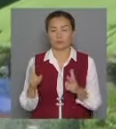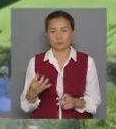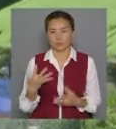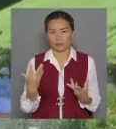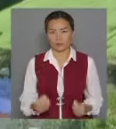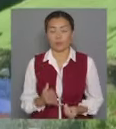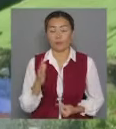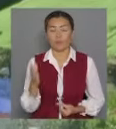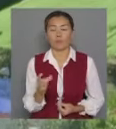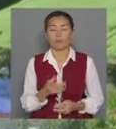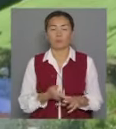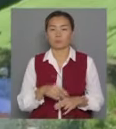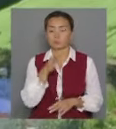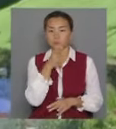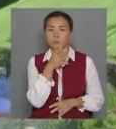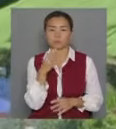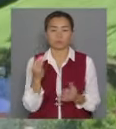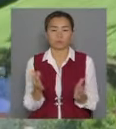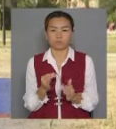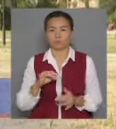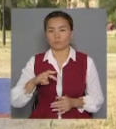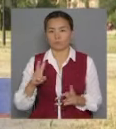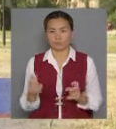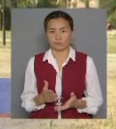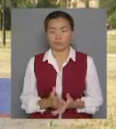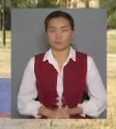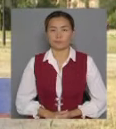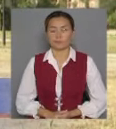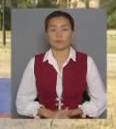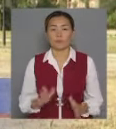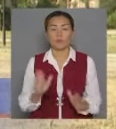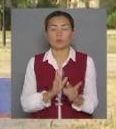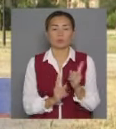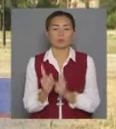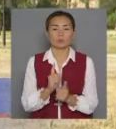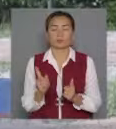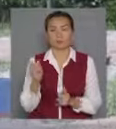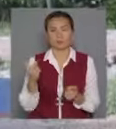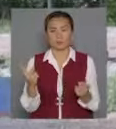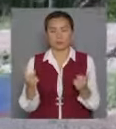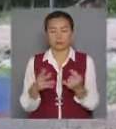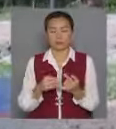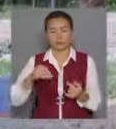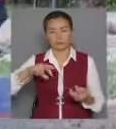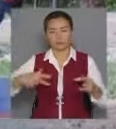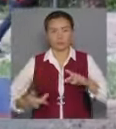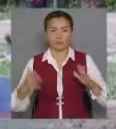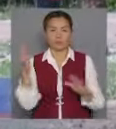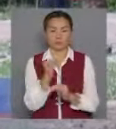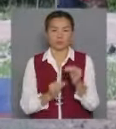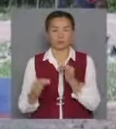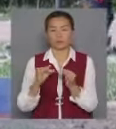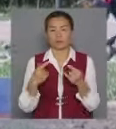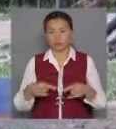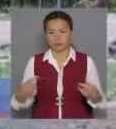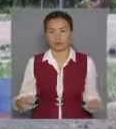күнін қамтып, бұл кезеңді кіші шілде деп атап кеткен. Бұл табиғат құбылыстары үркердің жерге енуі мен тас төбеде шақырайып